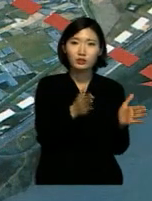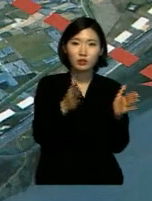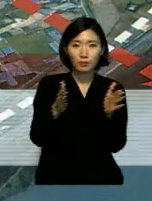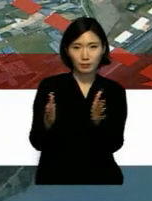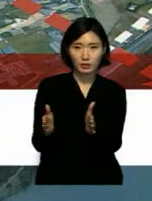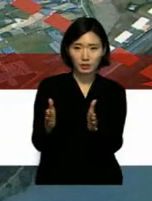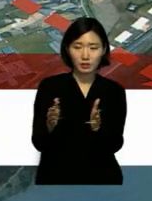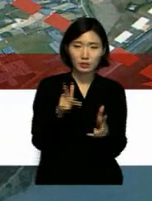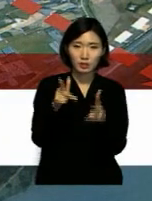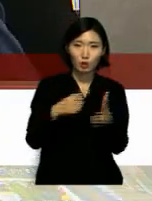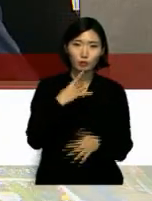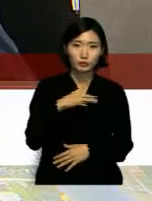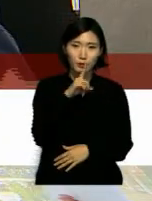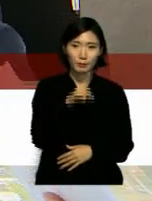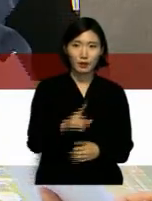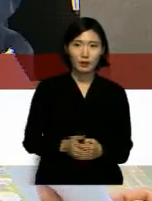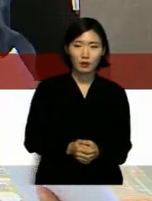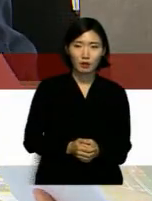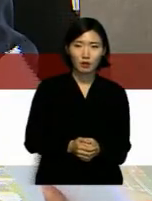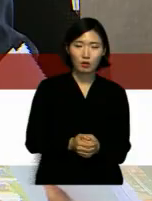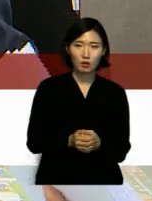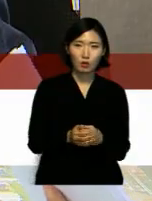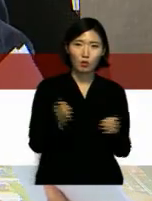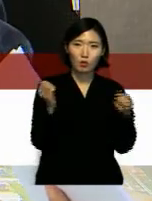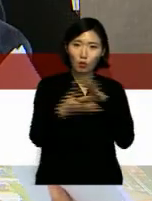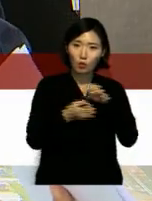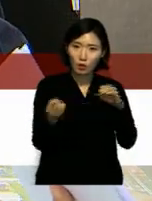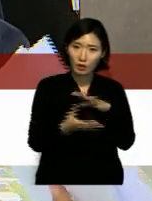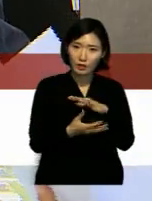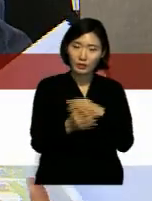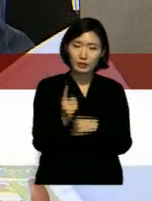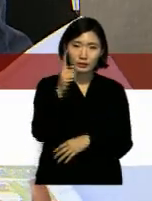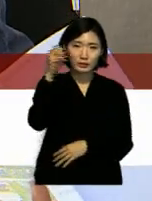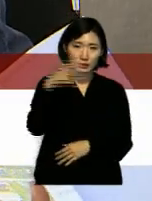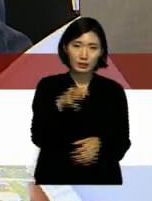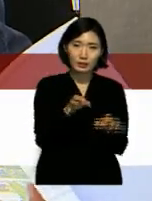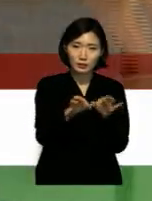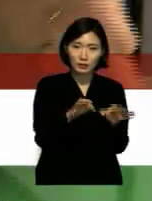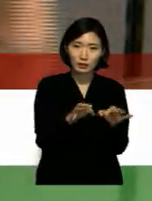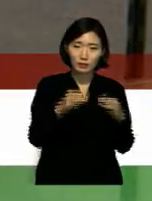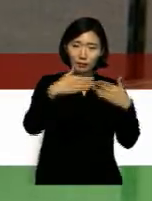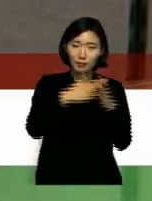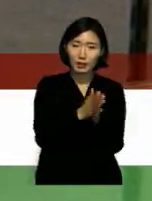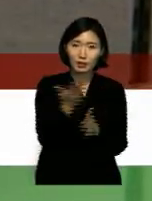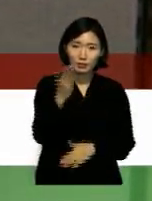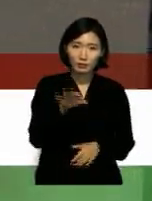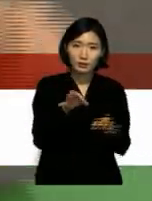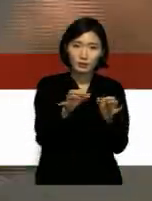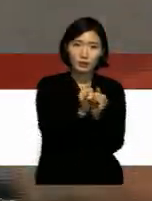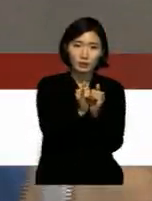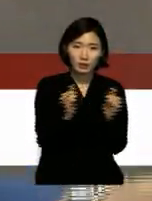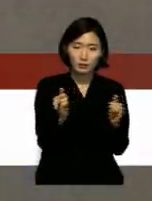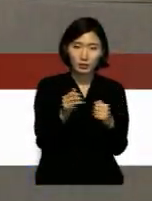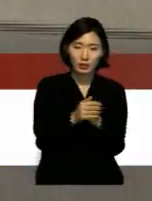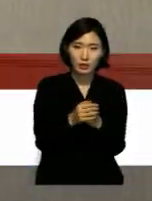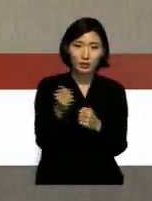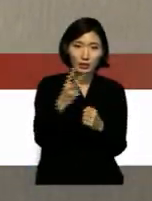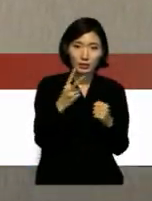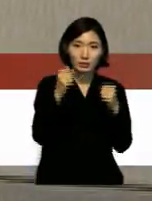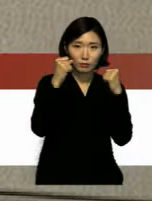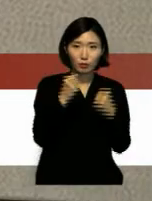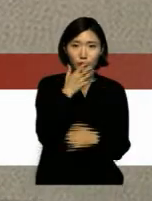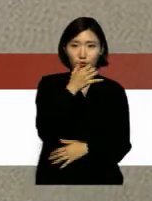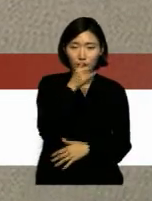사업뿐이라고 강조합니다. 논란이 되고 있는 일산 시장은 비록 철거되지만 시장 상인들이 재정착할 수